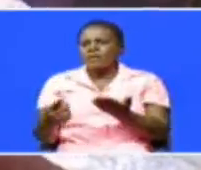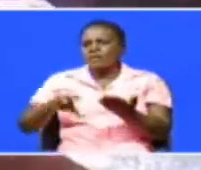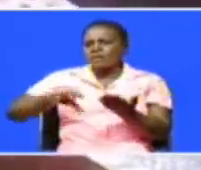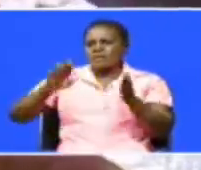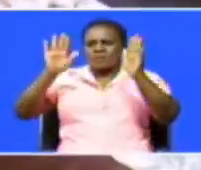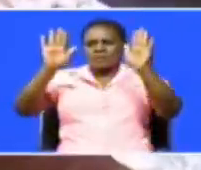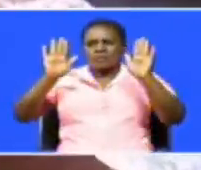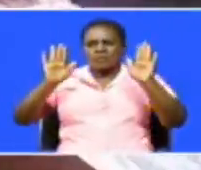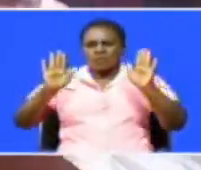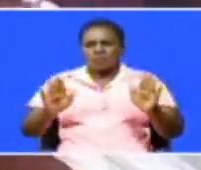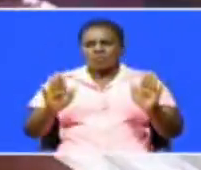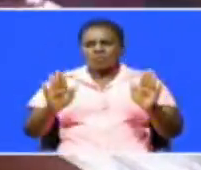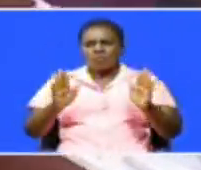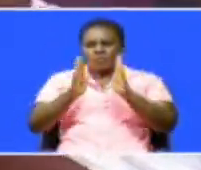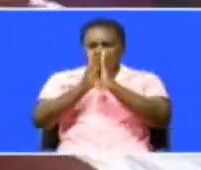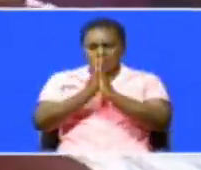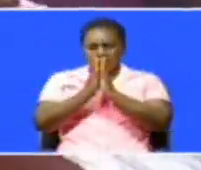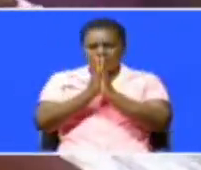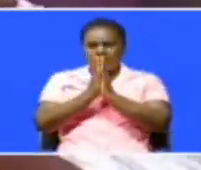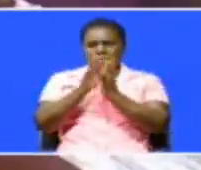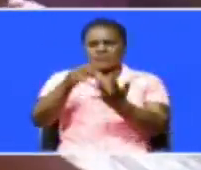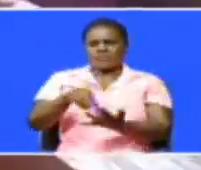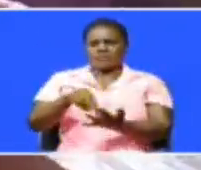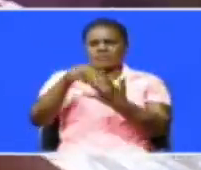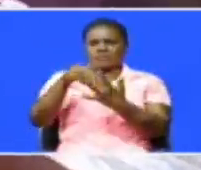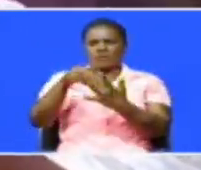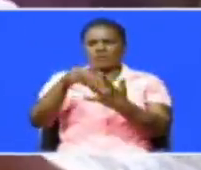ya Kisumu, shughuli zilirejea kwa miondoko aina yake.